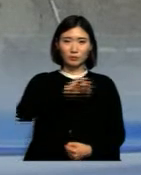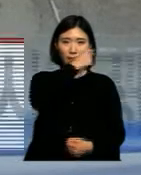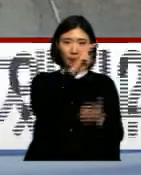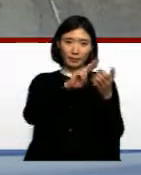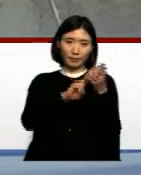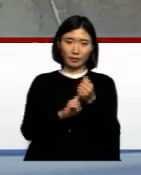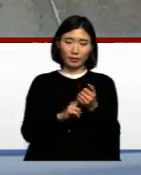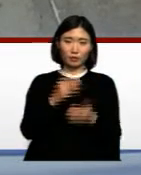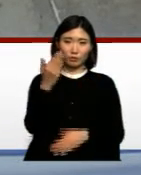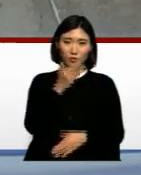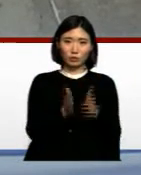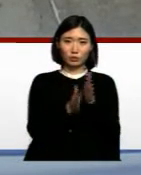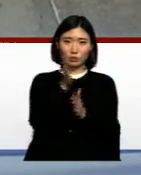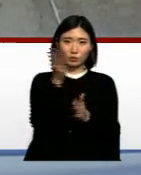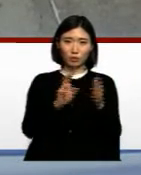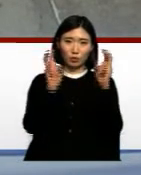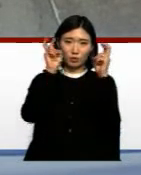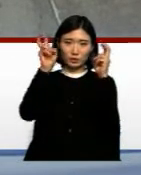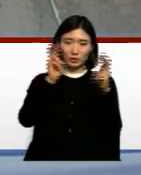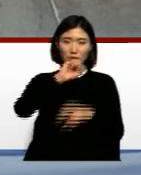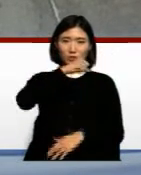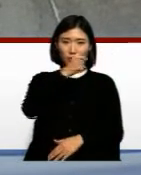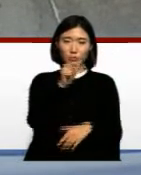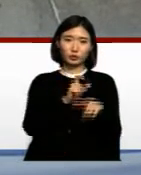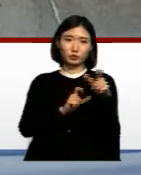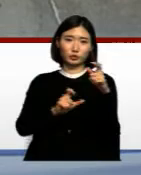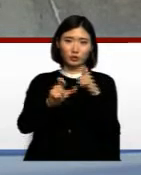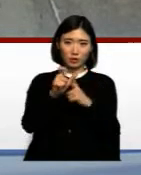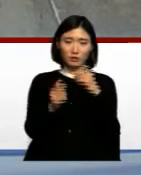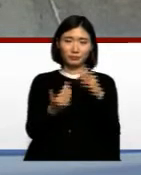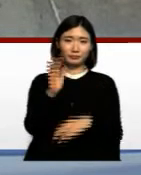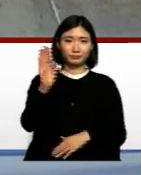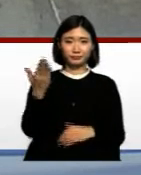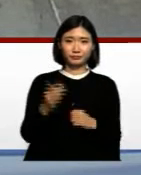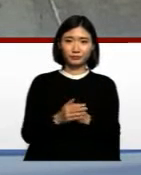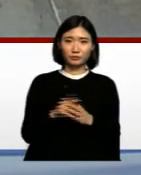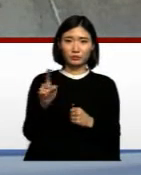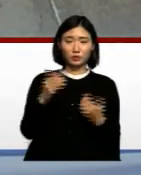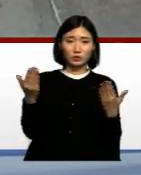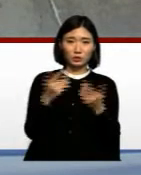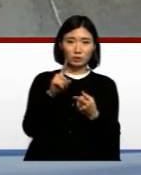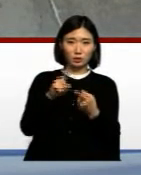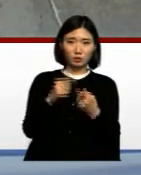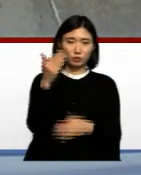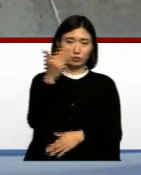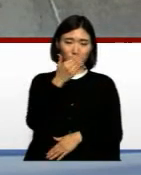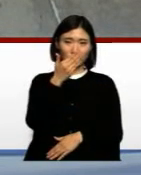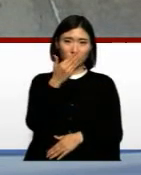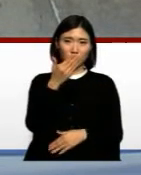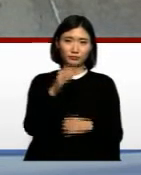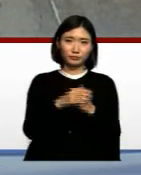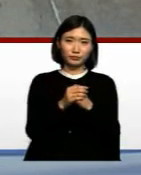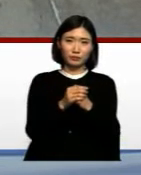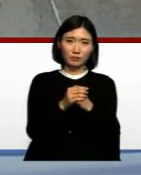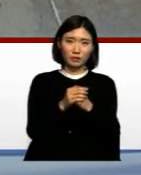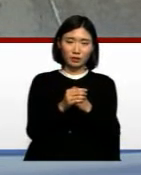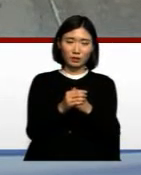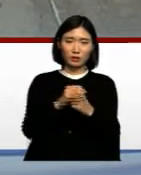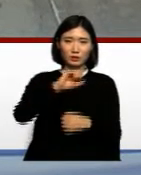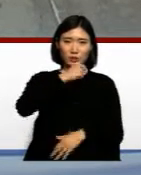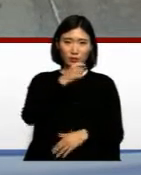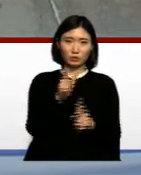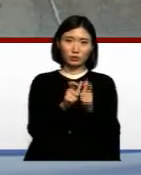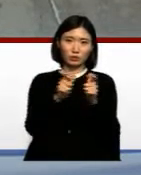자본 잠식된 구리도시공사에 자본금이 추가로 출자됩니다. 어찌된 일인지 구리시는 자본금을 늘리기로